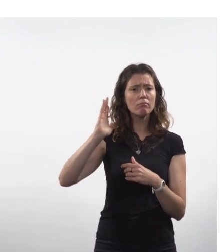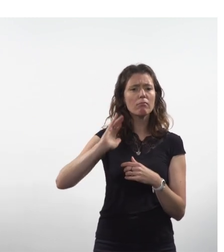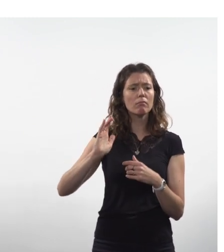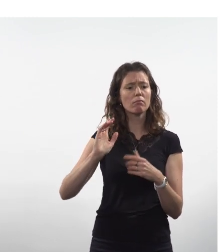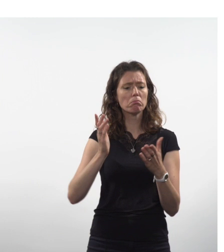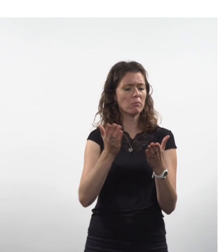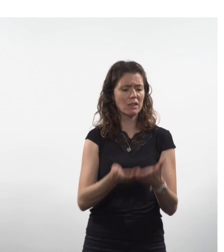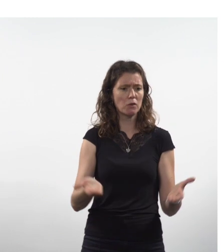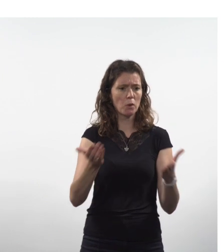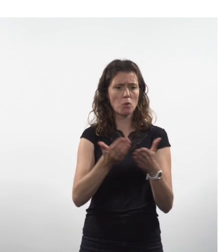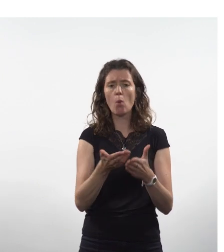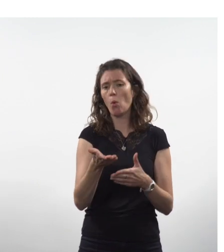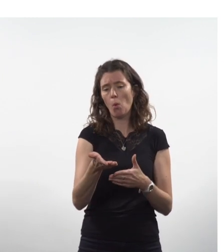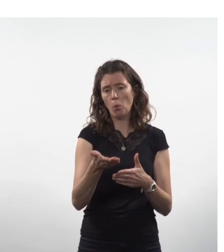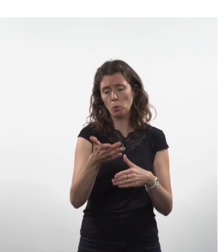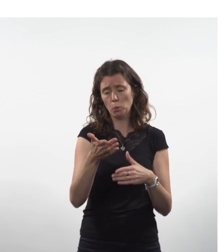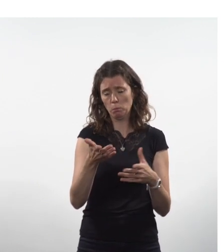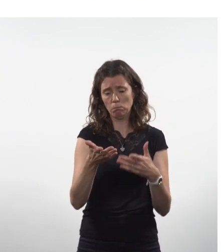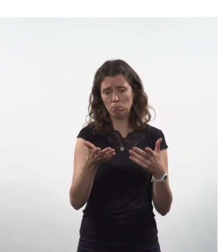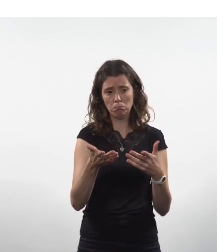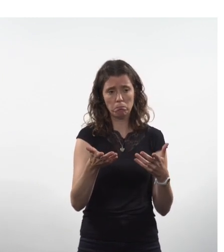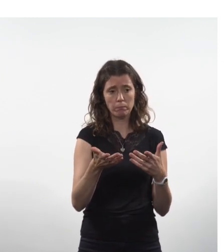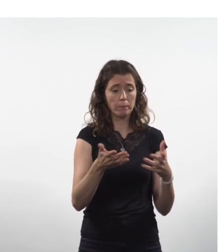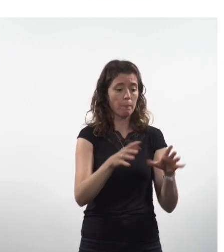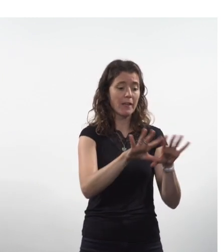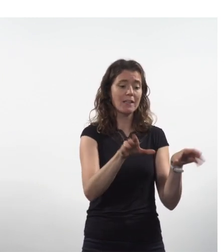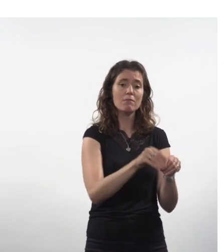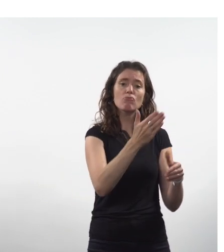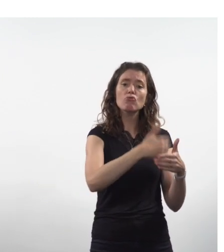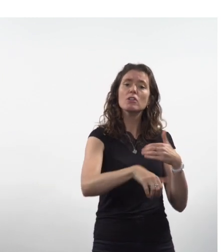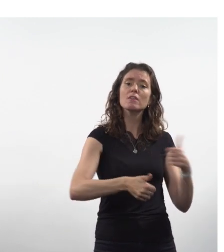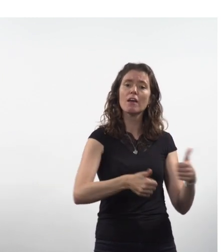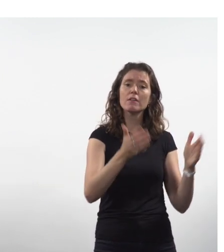pour une situation une équipe d'un service hospitalier